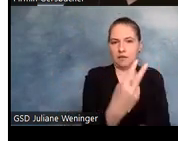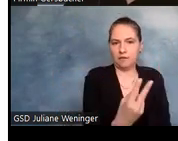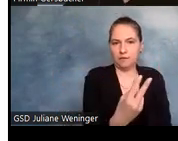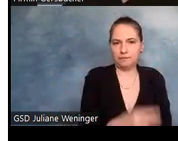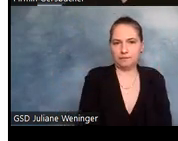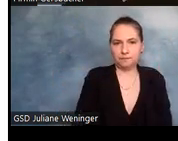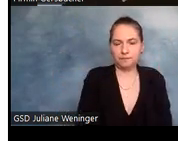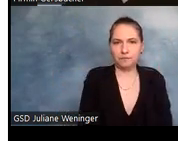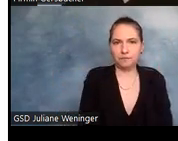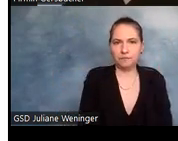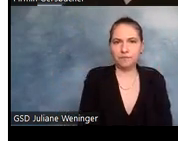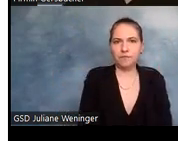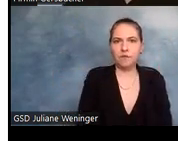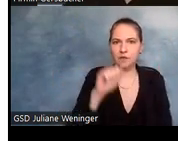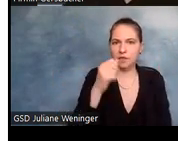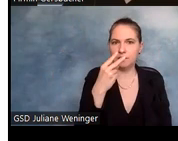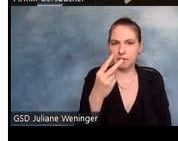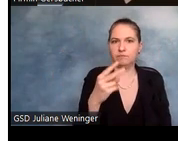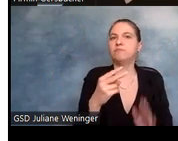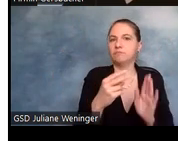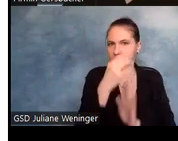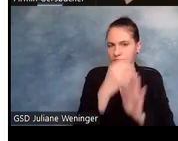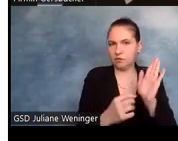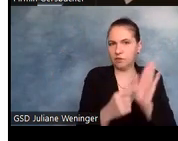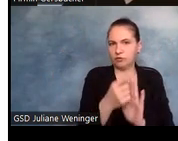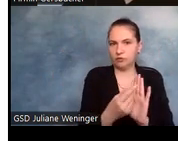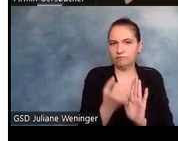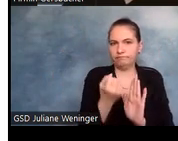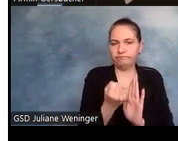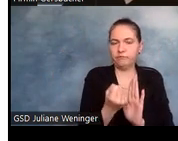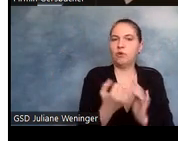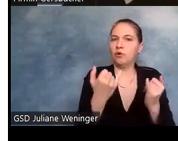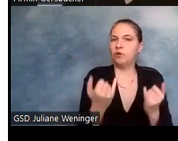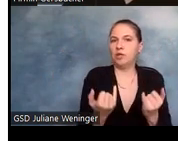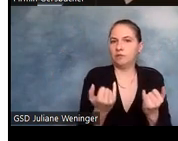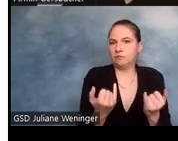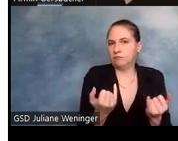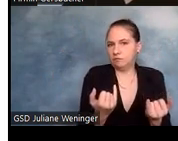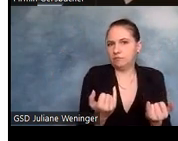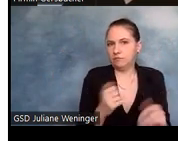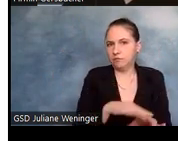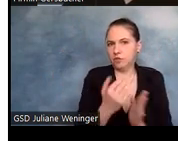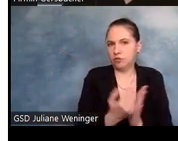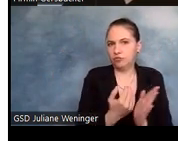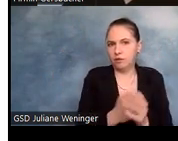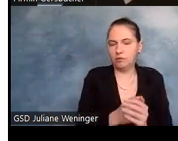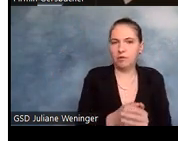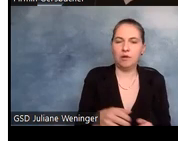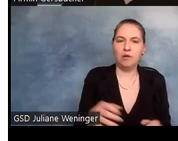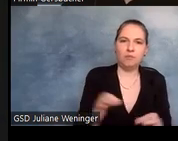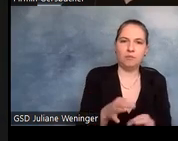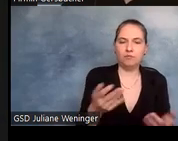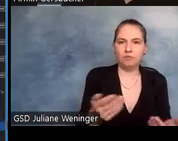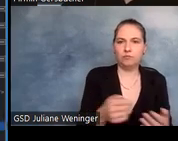mit einem Paragraph ausgezeichnet sind. Und es spart uns einfach wiederum, dass wir wieder jetzt hier mit Rechtsklick